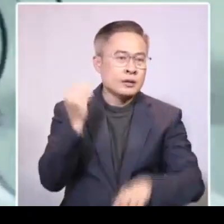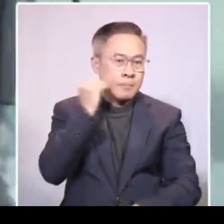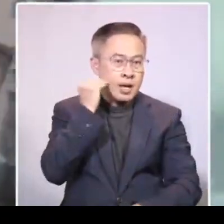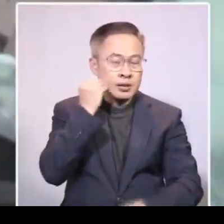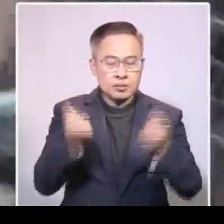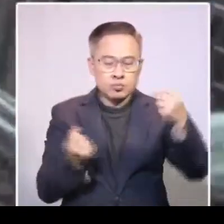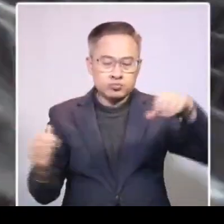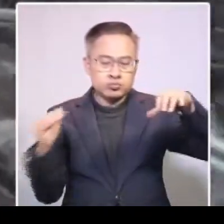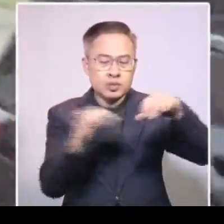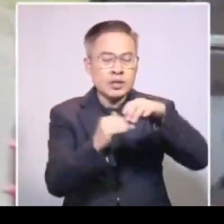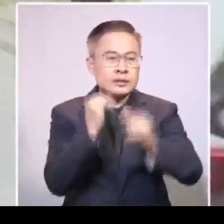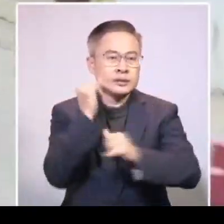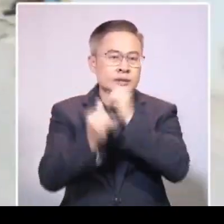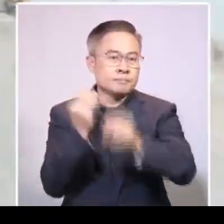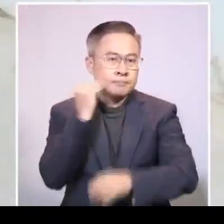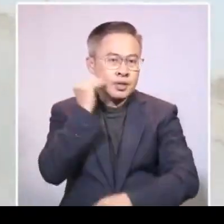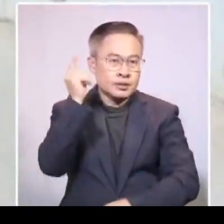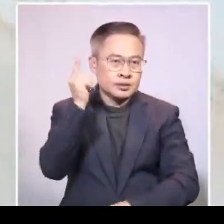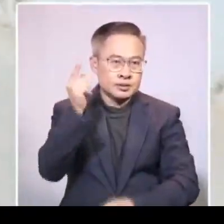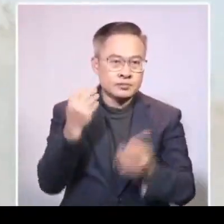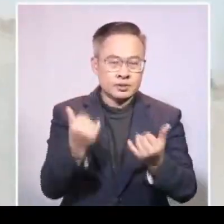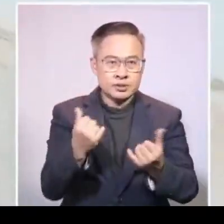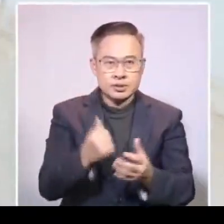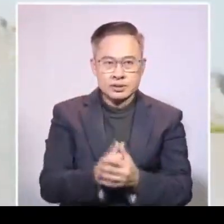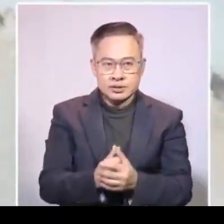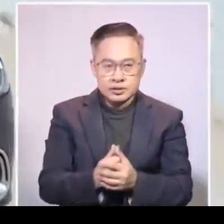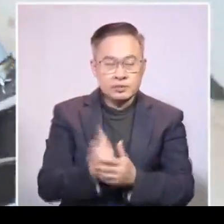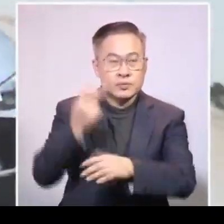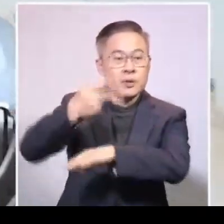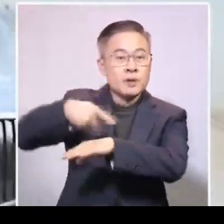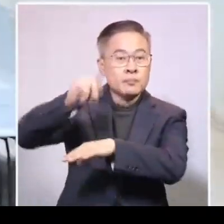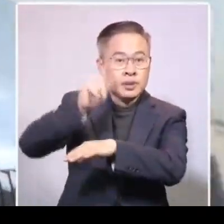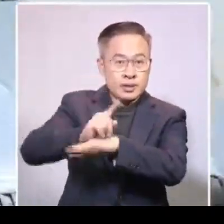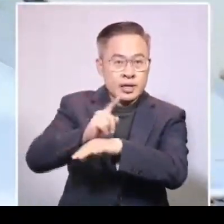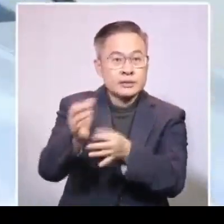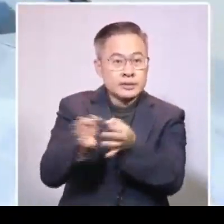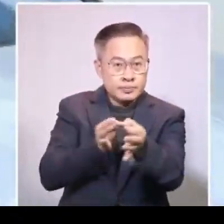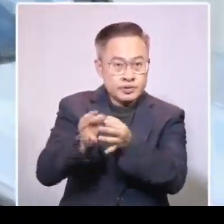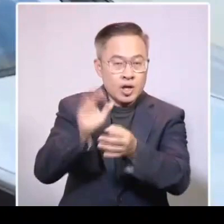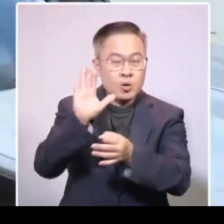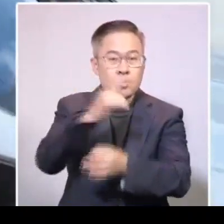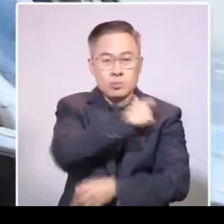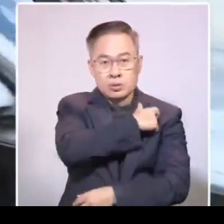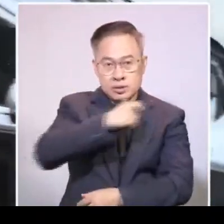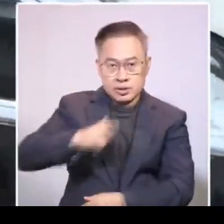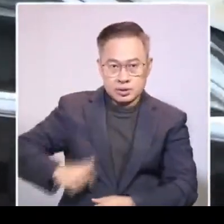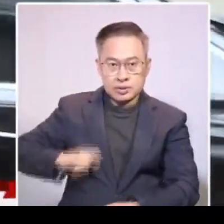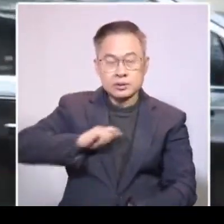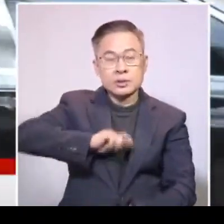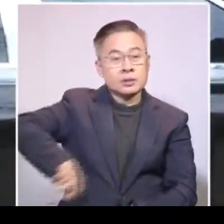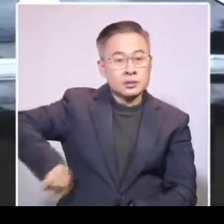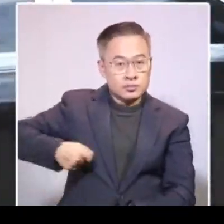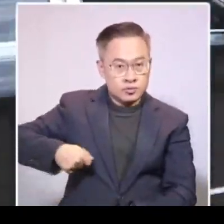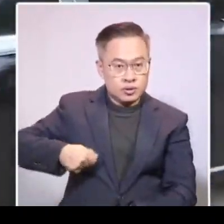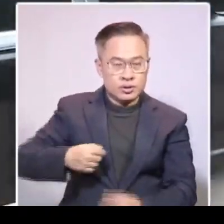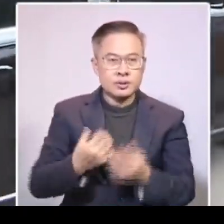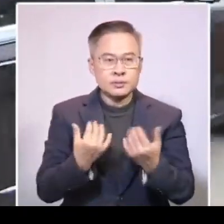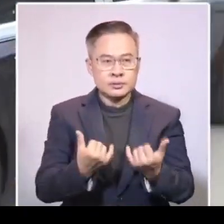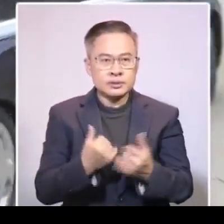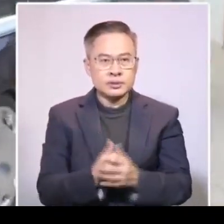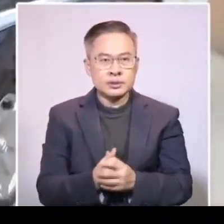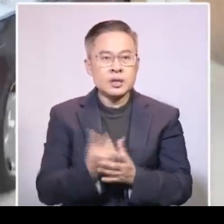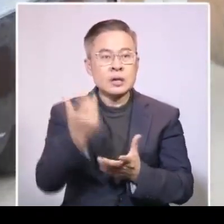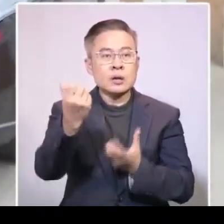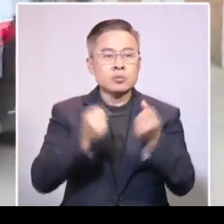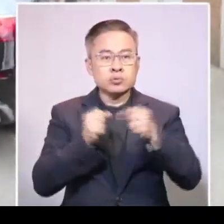ดีตนายกรัฐมนตรีและประธานองคมนตรีได้เดินทางเข้าเยี่ยมนายทักษิณชินวัตรอดีตนายกรัฐมนตรีที่บ้านจันทร์ส่องล่าซอยจรัญสนิทว